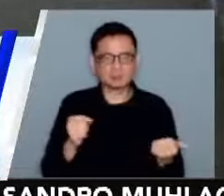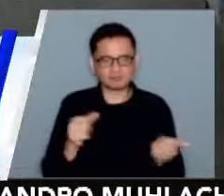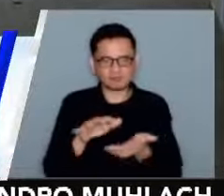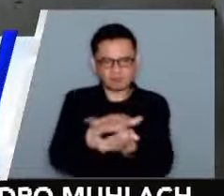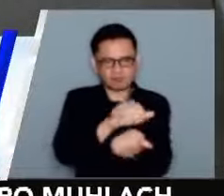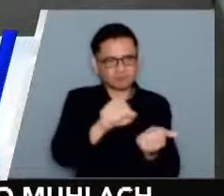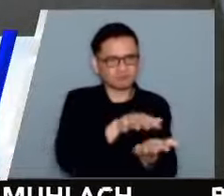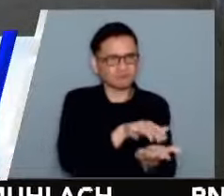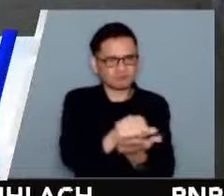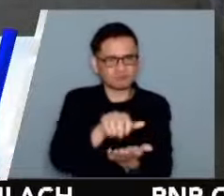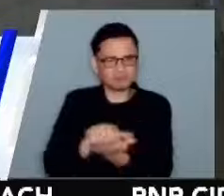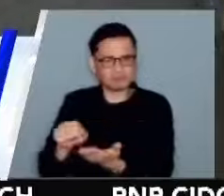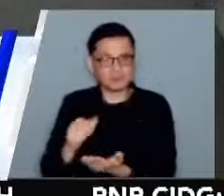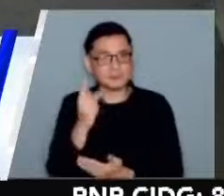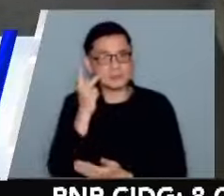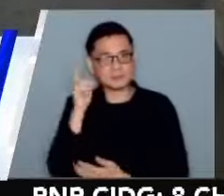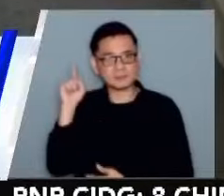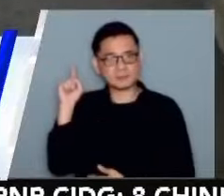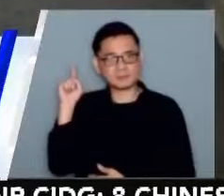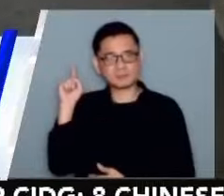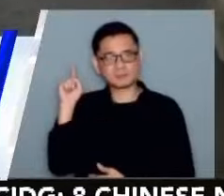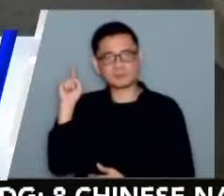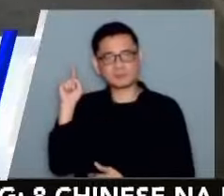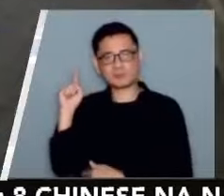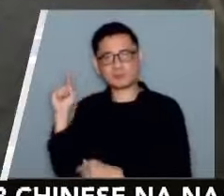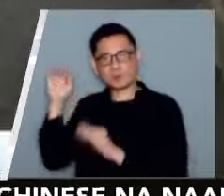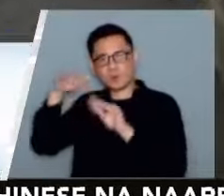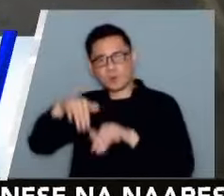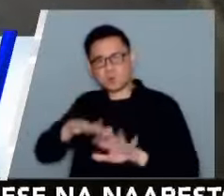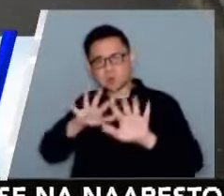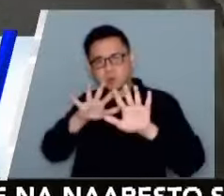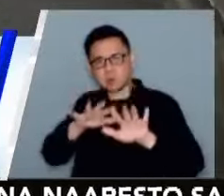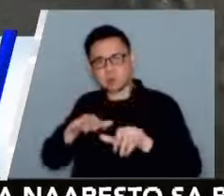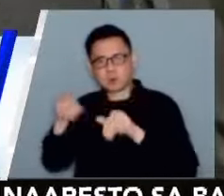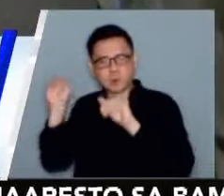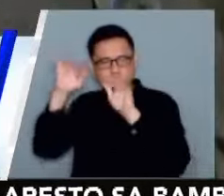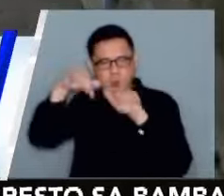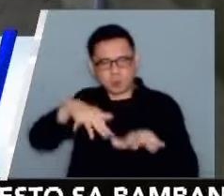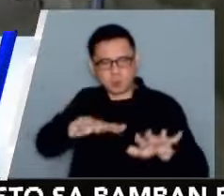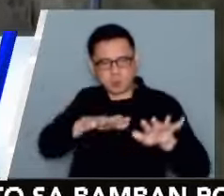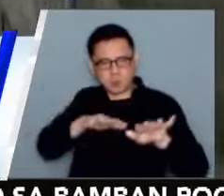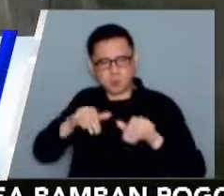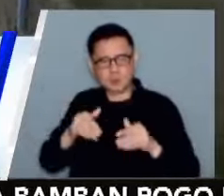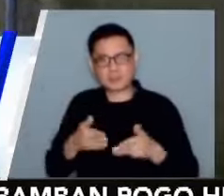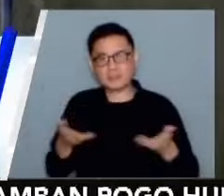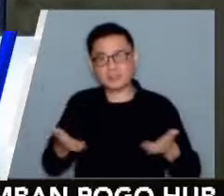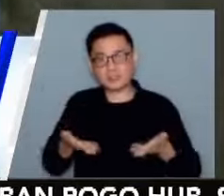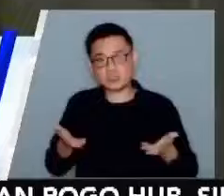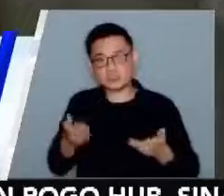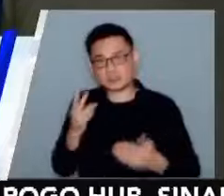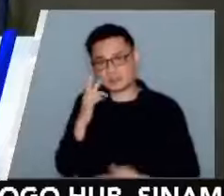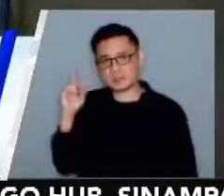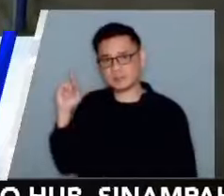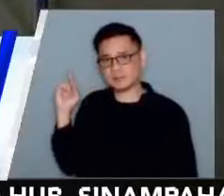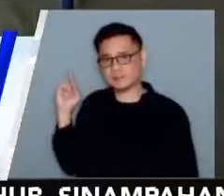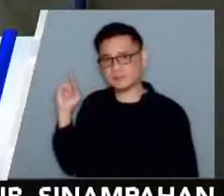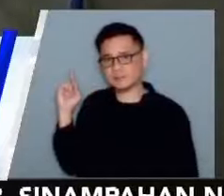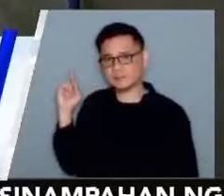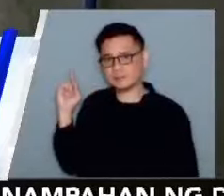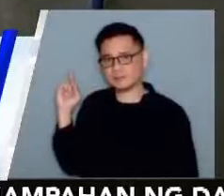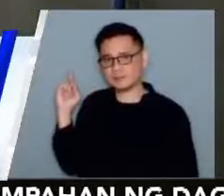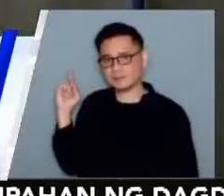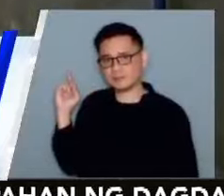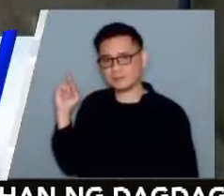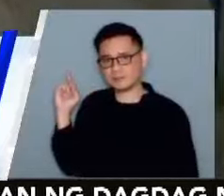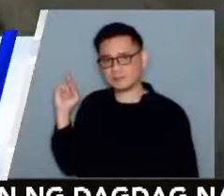ipapakita ko sa inyo ngayon malalaki pa rin po yyung alon dito sa may Santa Ana at ito pong kungkreto na ' yung rectangle na